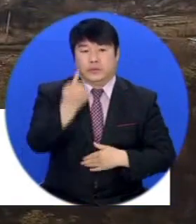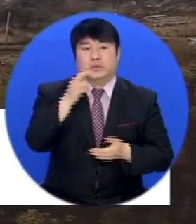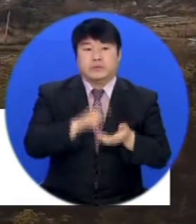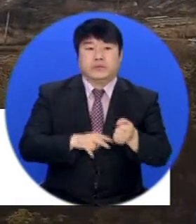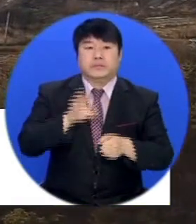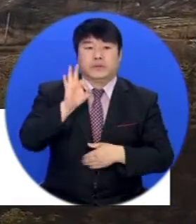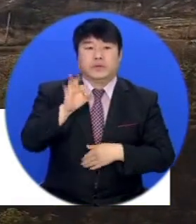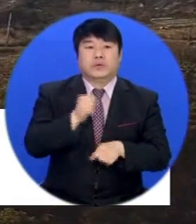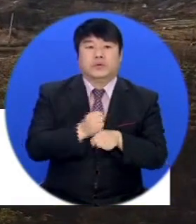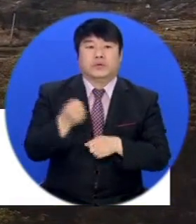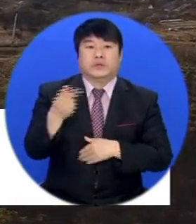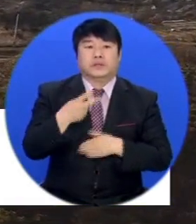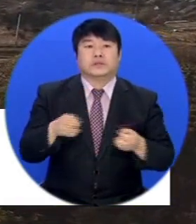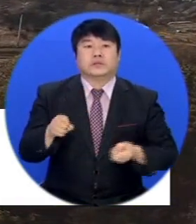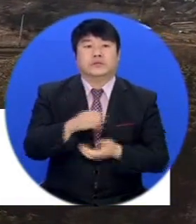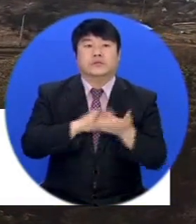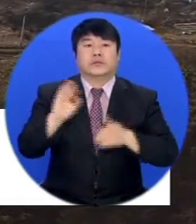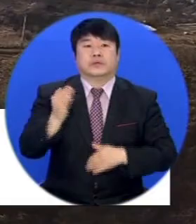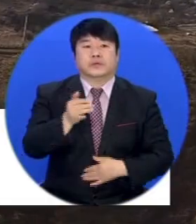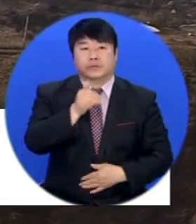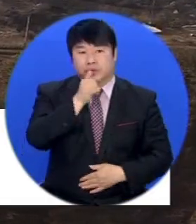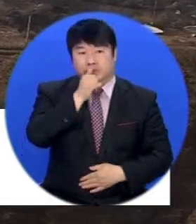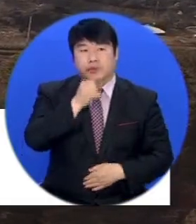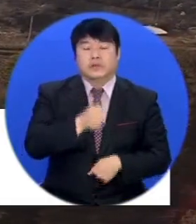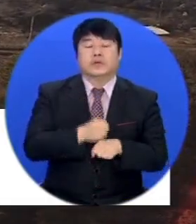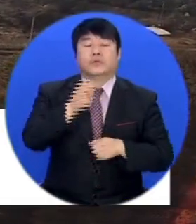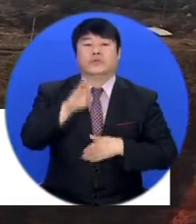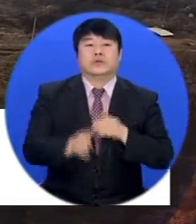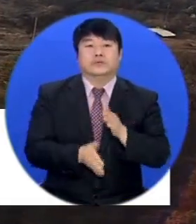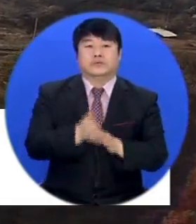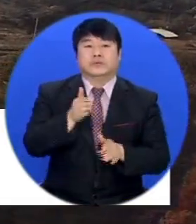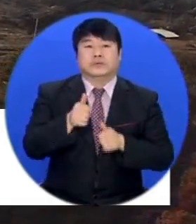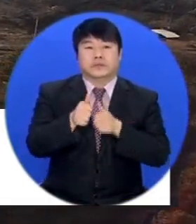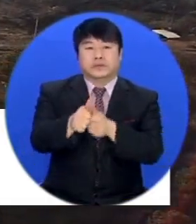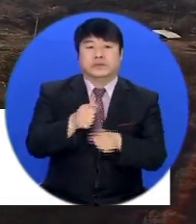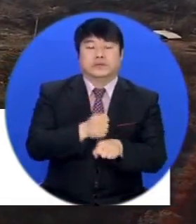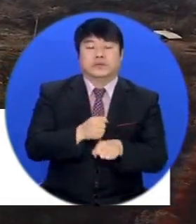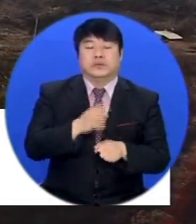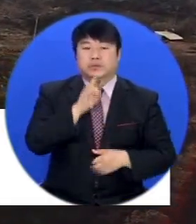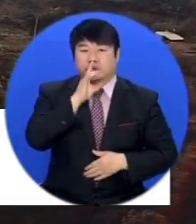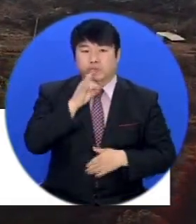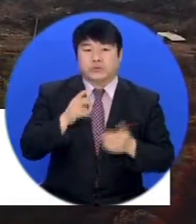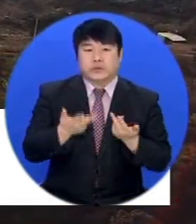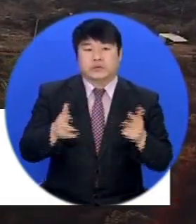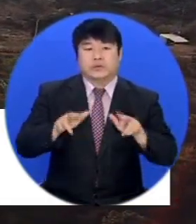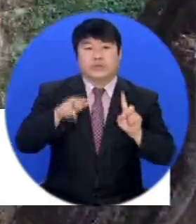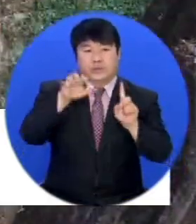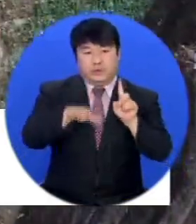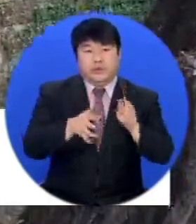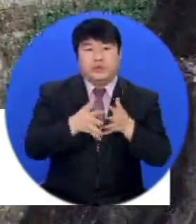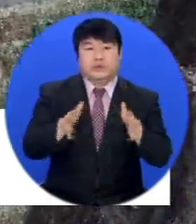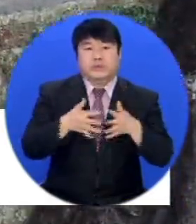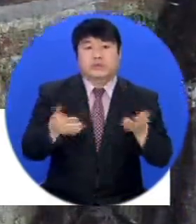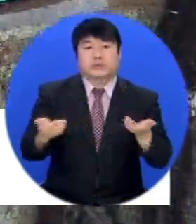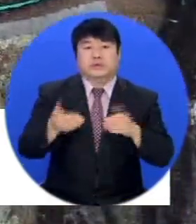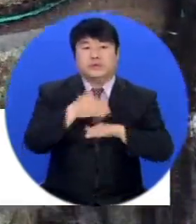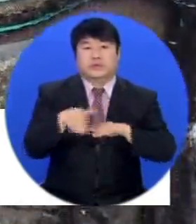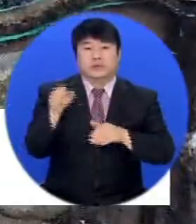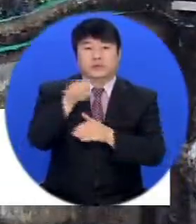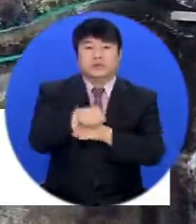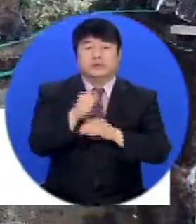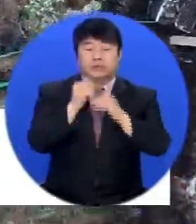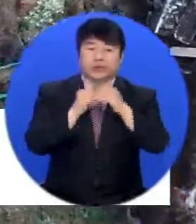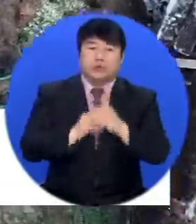분양가를 두고 또다시 논란이 일고 있습니다. 광주시에 따르면 중앙공원 1지구 아파트 사업계획 승인